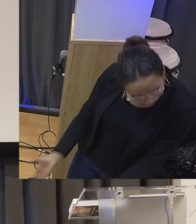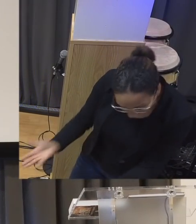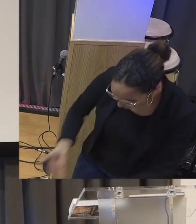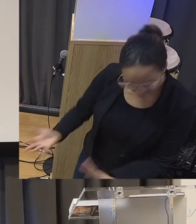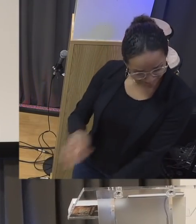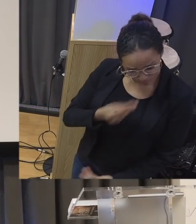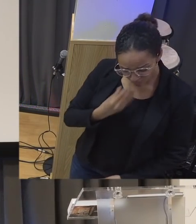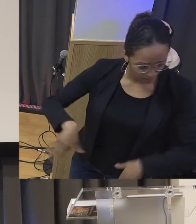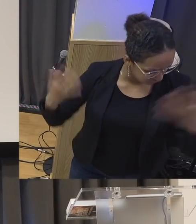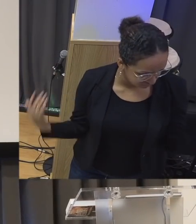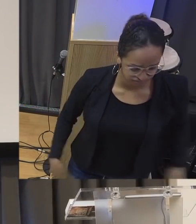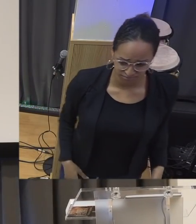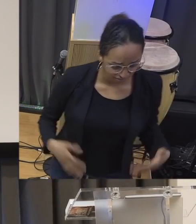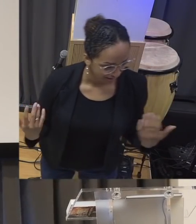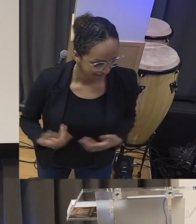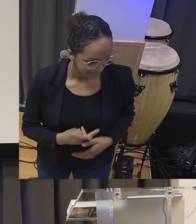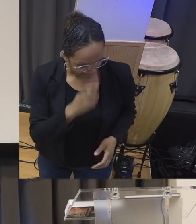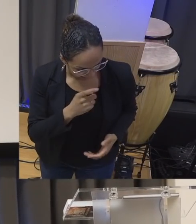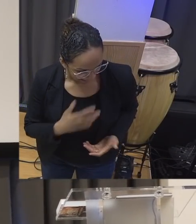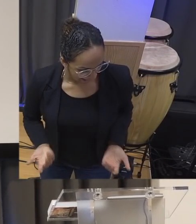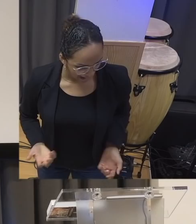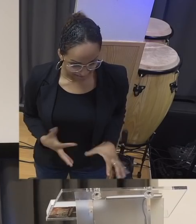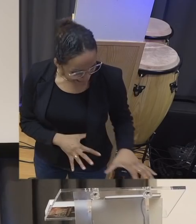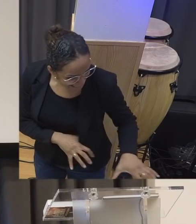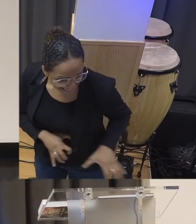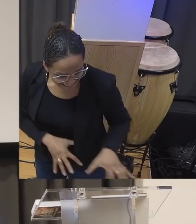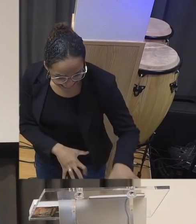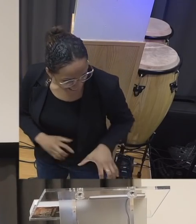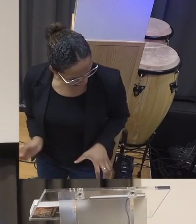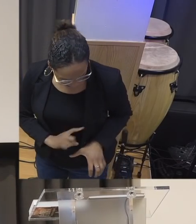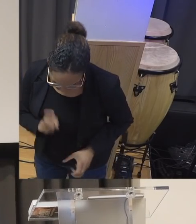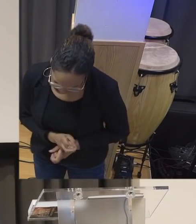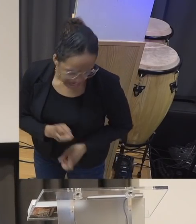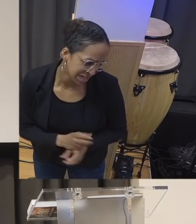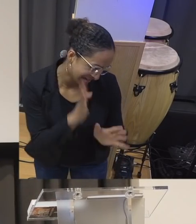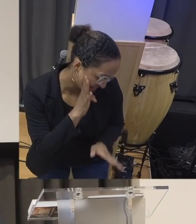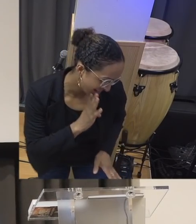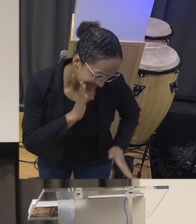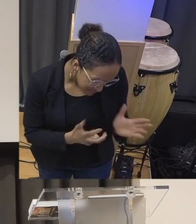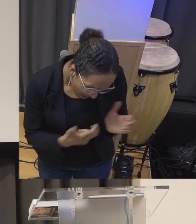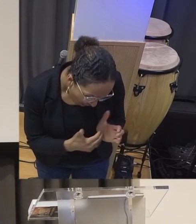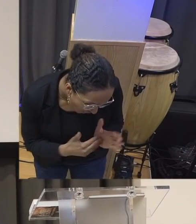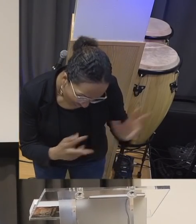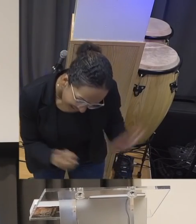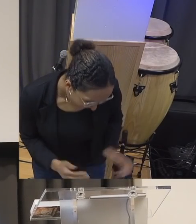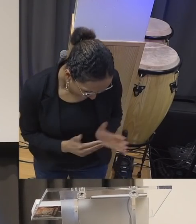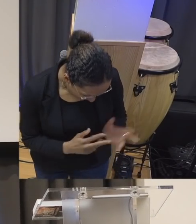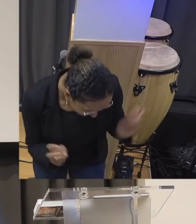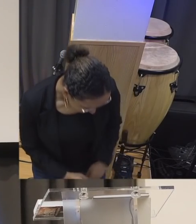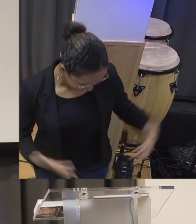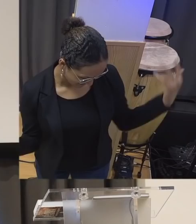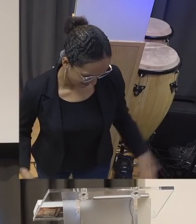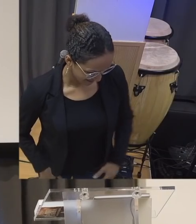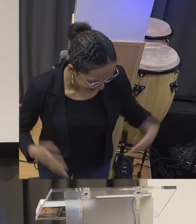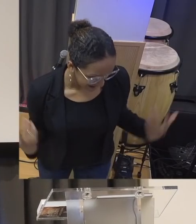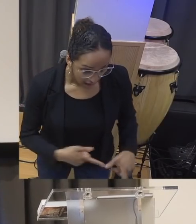10 €. Arrive un moment, l'Arabe, c'est un crevard, il lâche rien sur le marché de Barbès. S'il te plaît, vas-y, baisse le prix encore, s'il te plaît, vas-y. Le